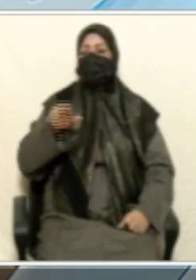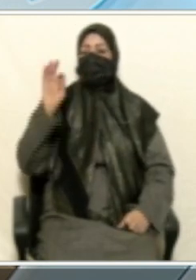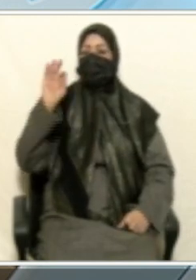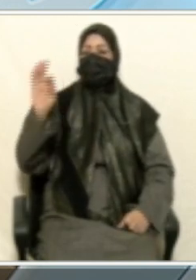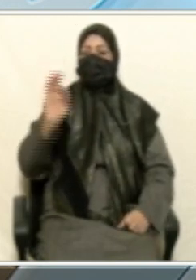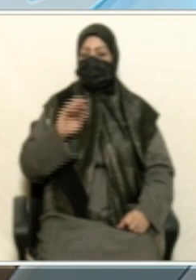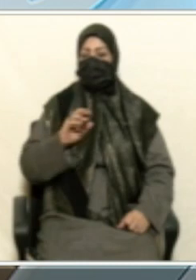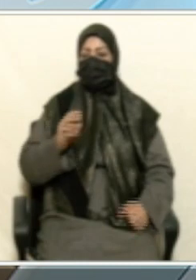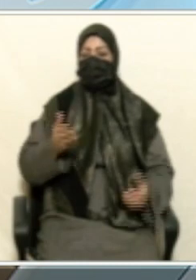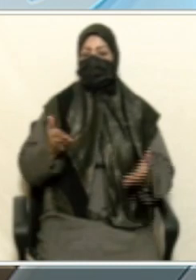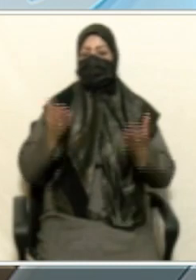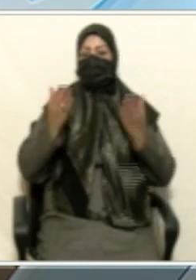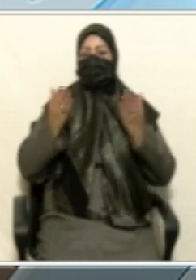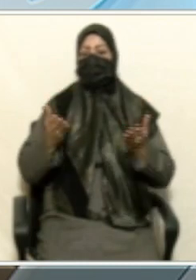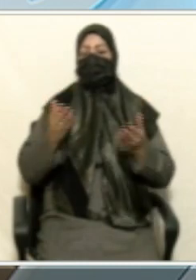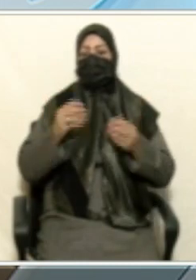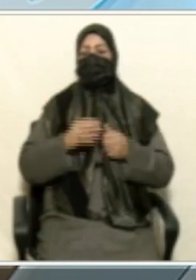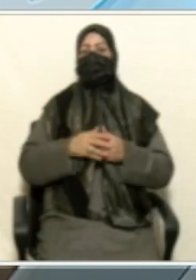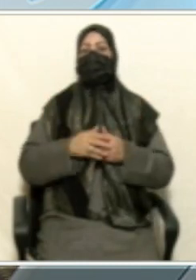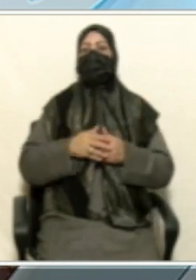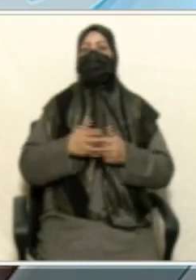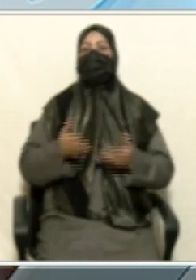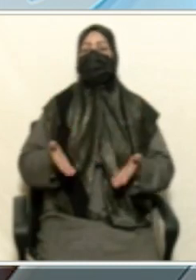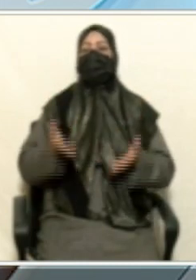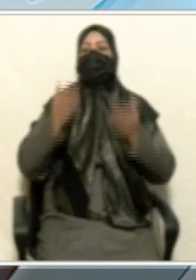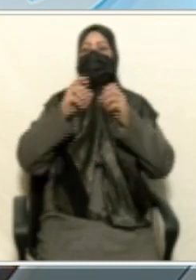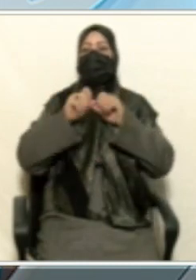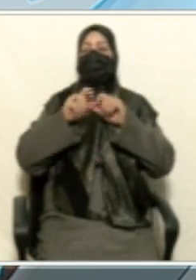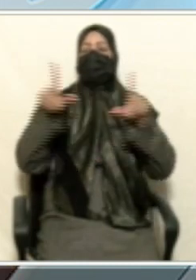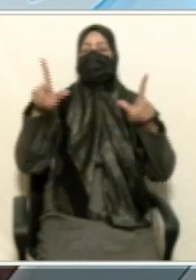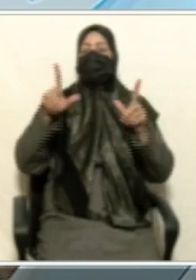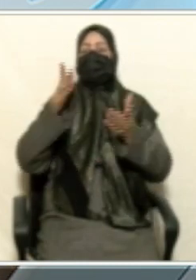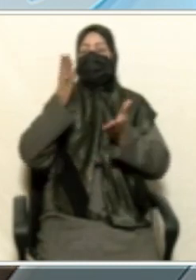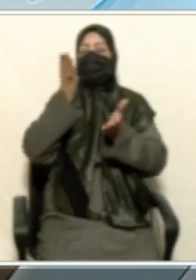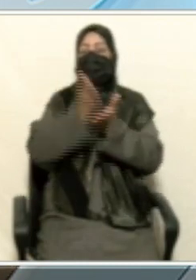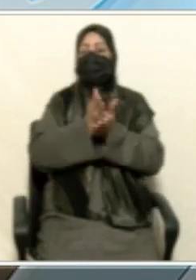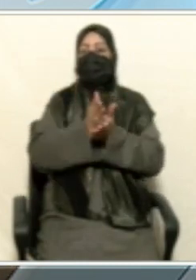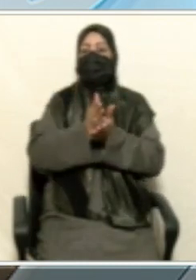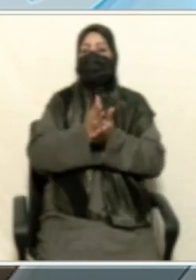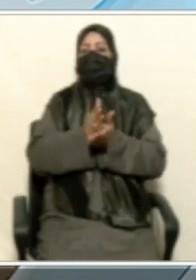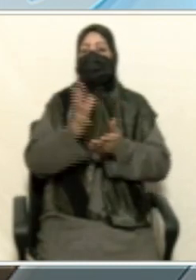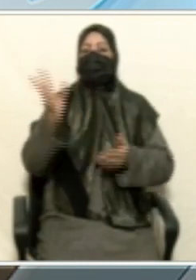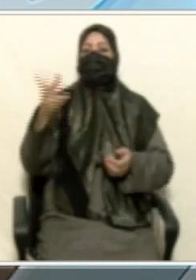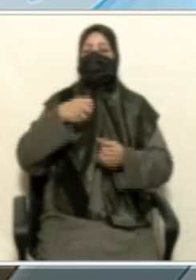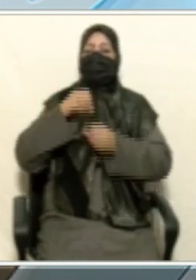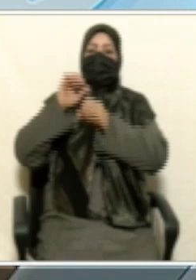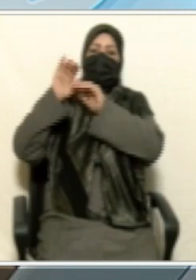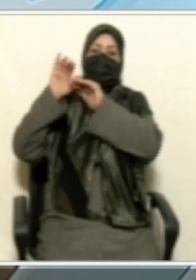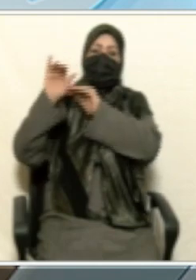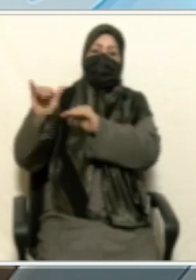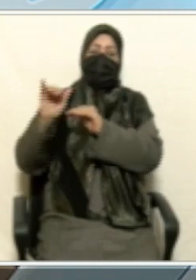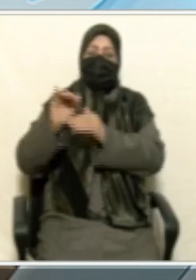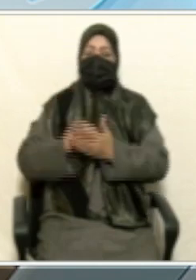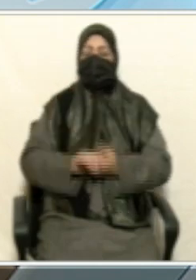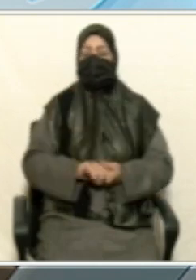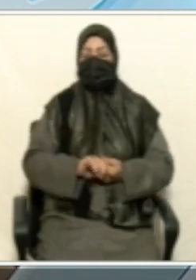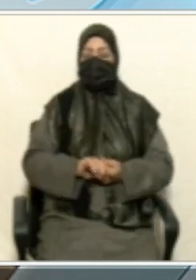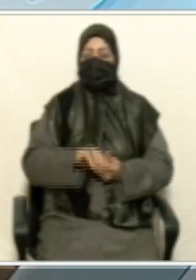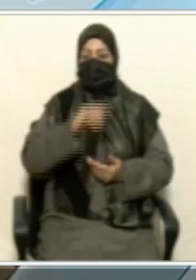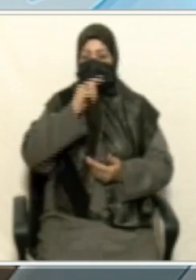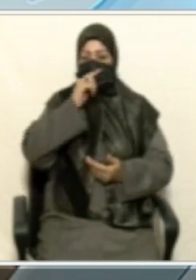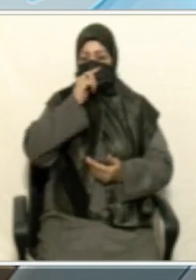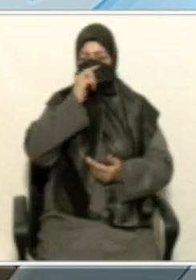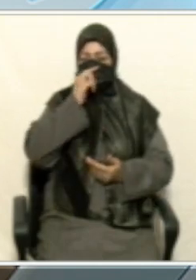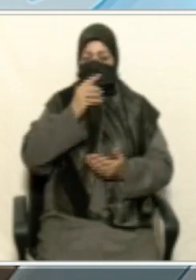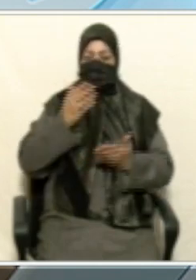الله عز وجل الحق وأن يخلفنا خيرا. هي سألت الدعاء، وحقها